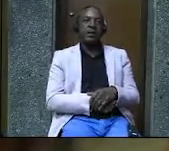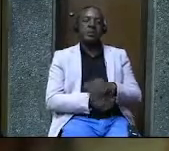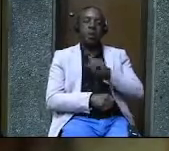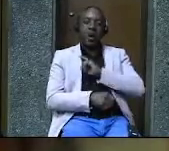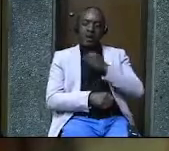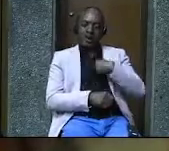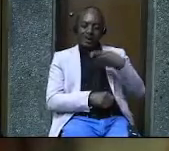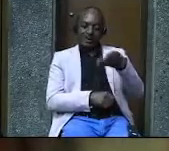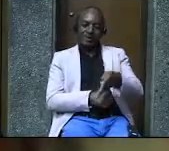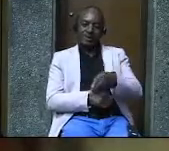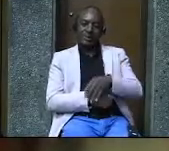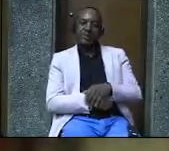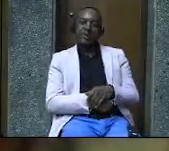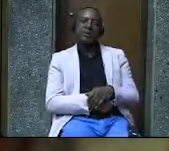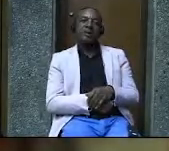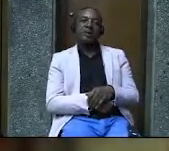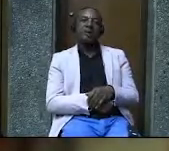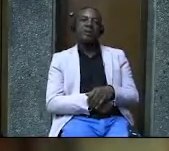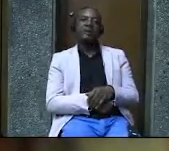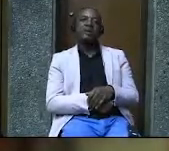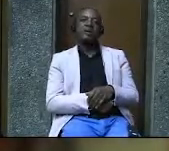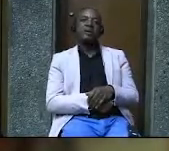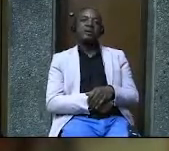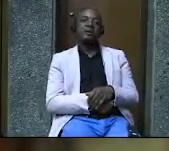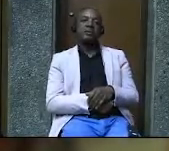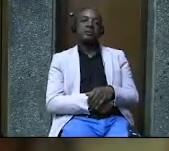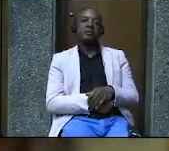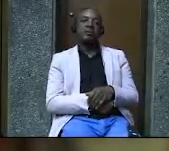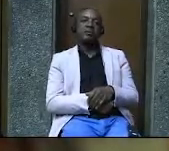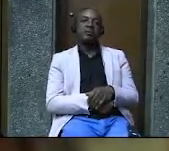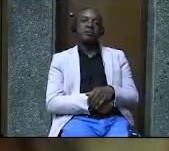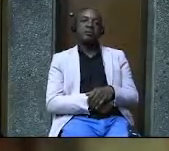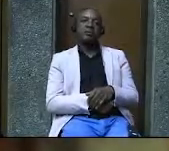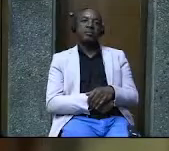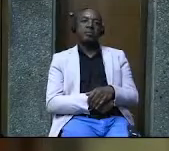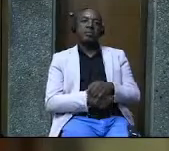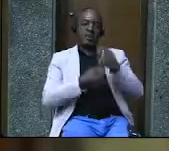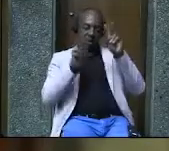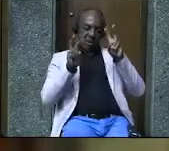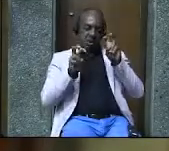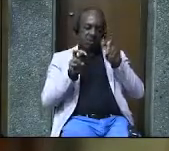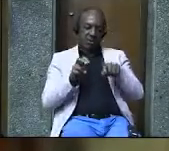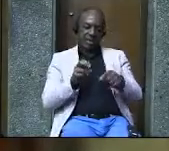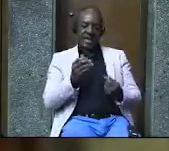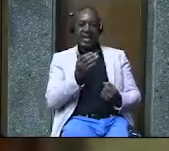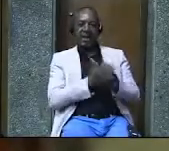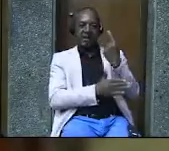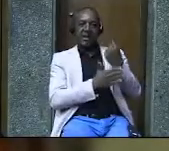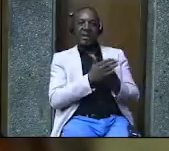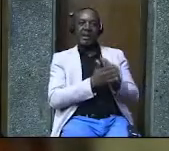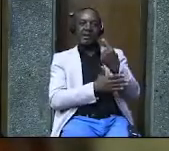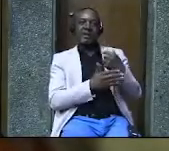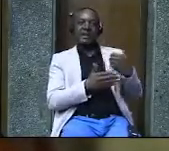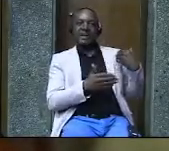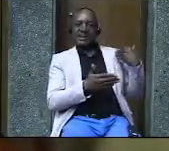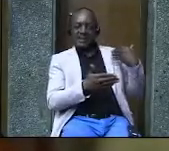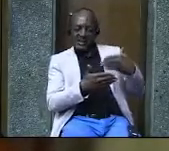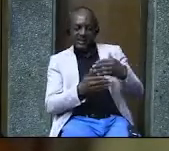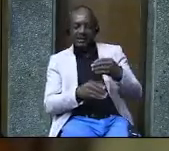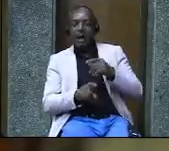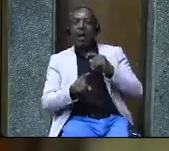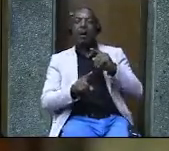sona ke taba e le horeng e re etsa halletse ka mo le hantse wa bua ka taba tsa lefatshe